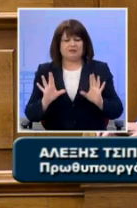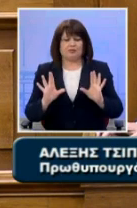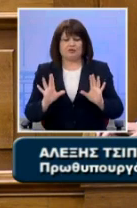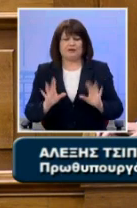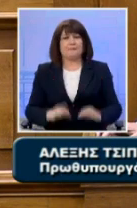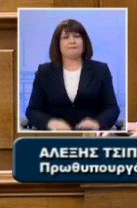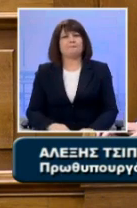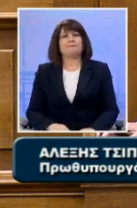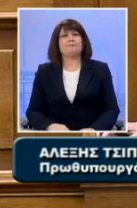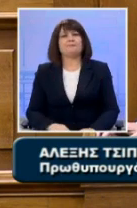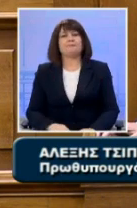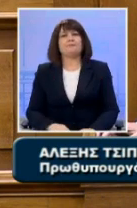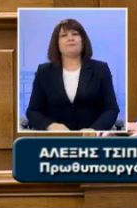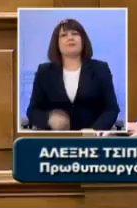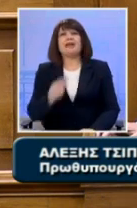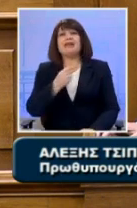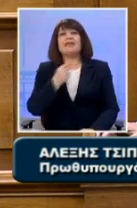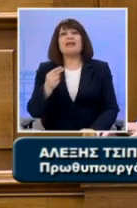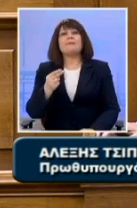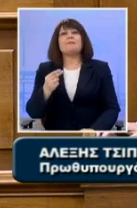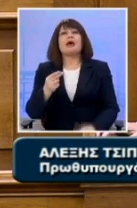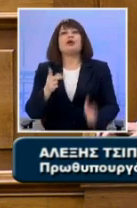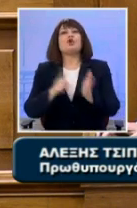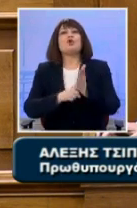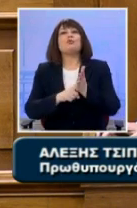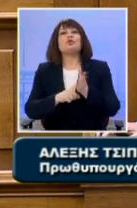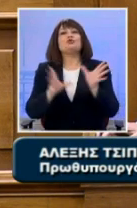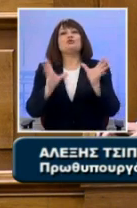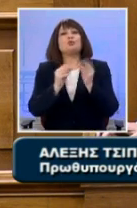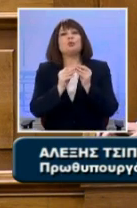Έτσι και με την υπόθεση του βασικού μετόχου.